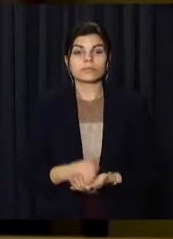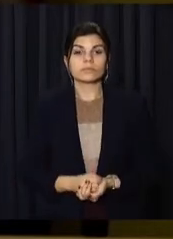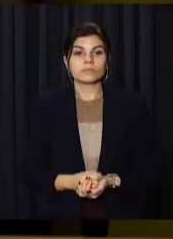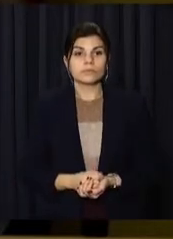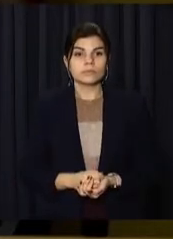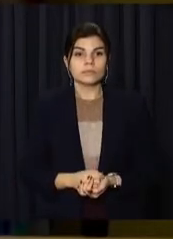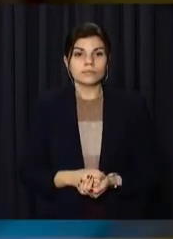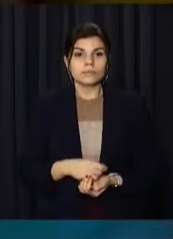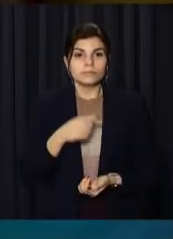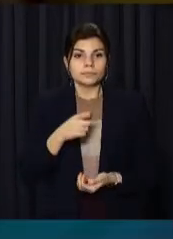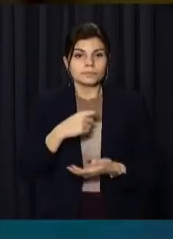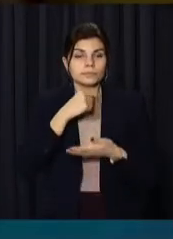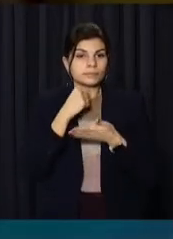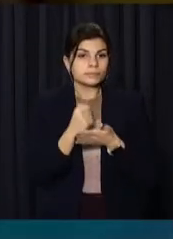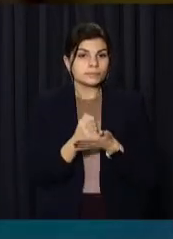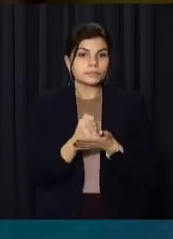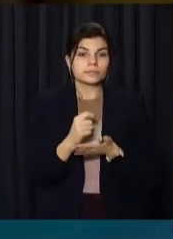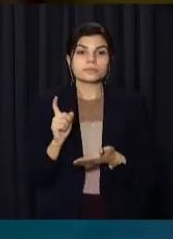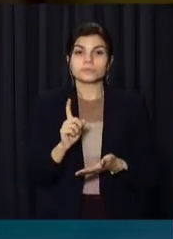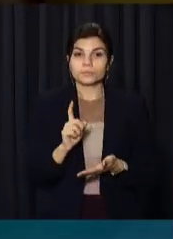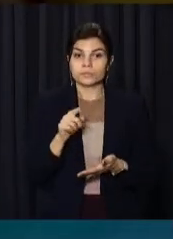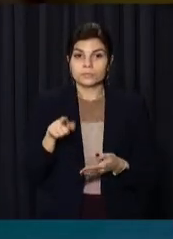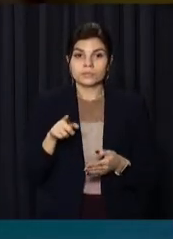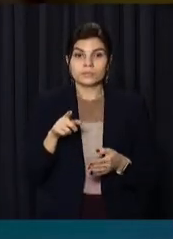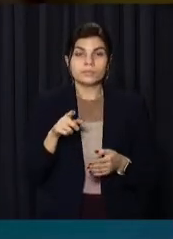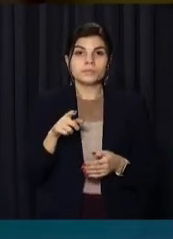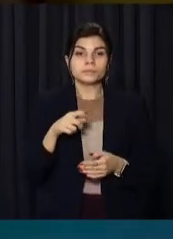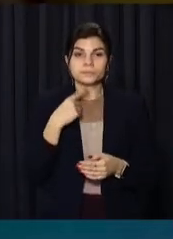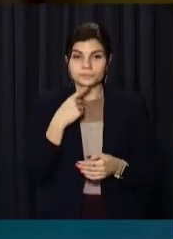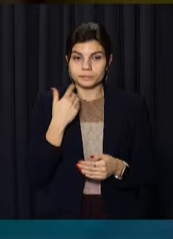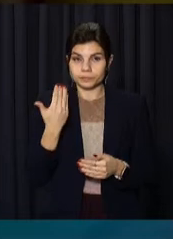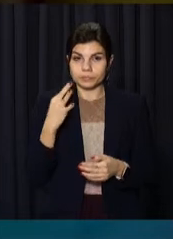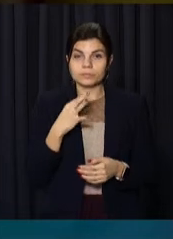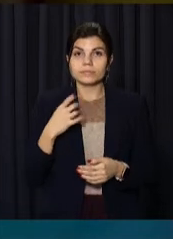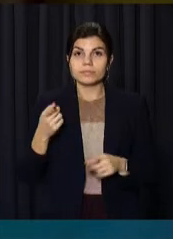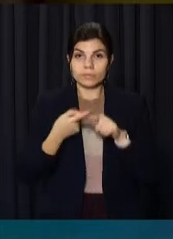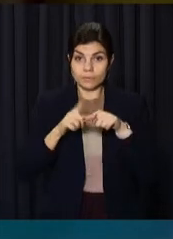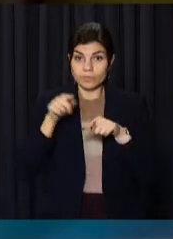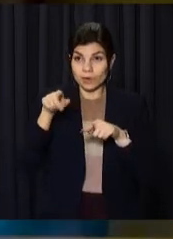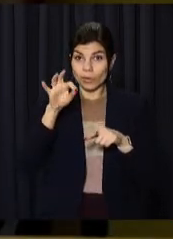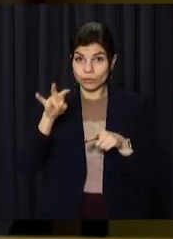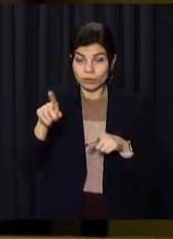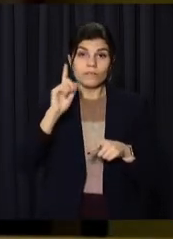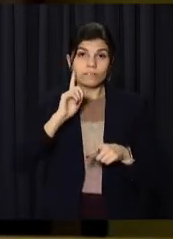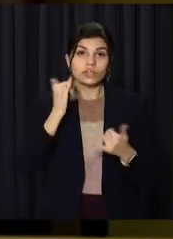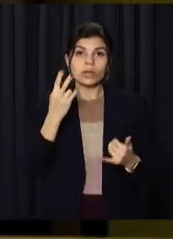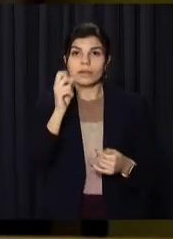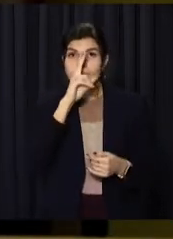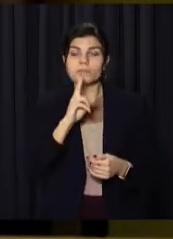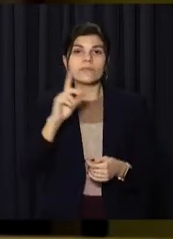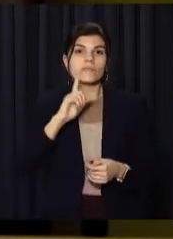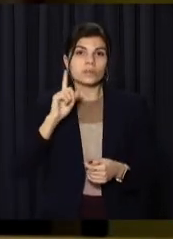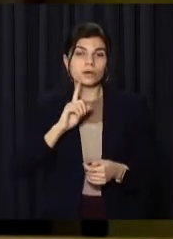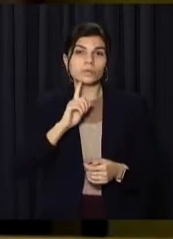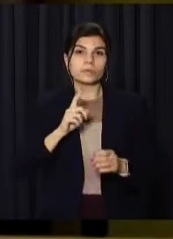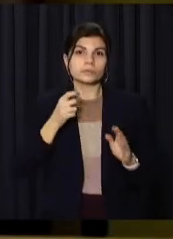те, що зараз не встановлені можливі мотиви діянь підозрюваного, слід діти до висновку про неможливість поміщення Рябчука до гауптвахти Східного територіального управління